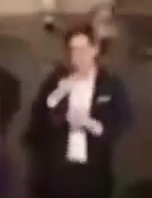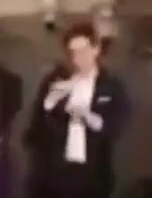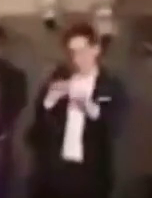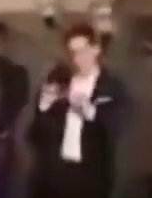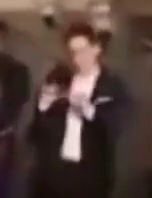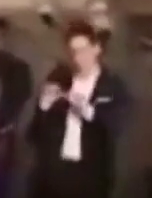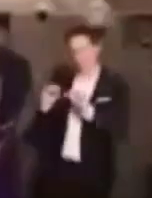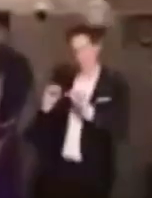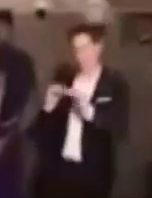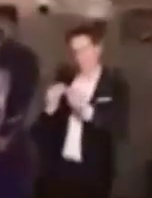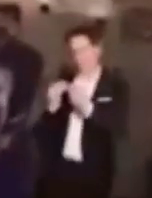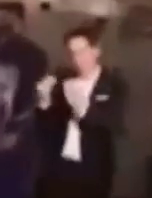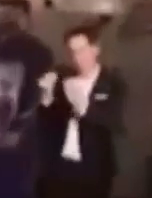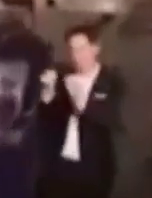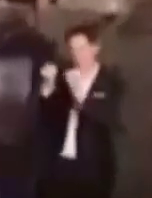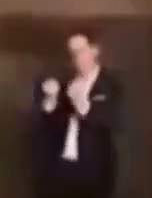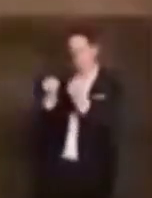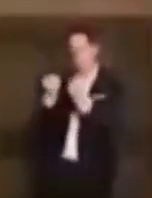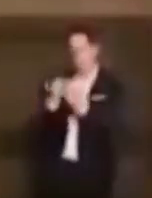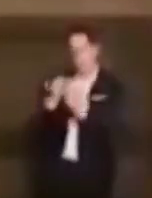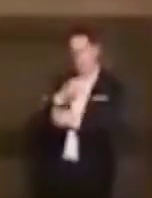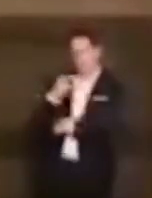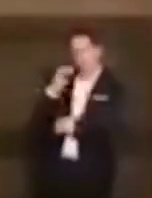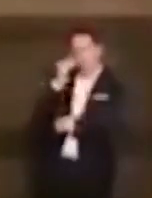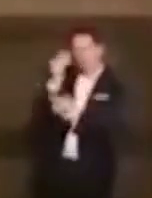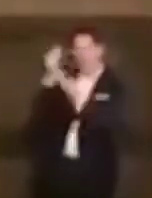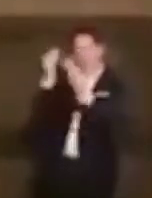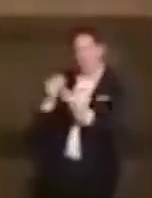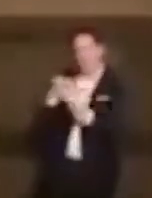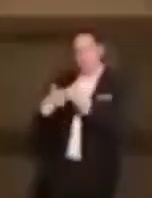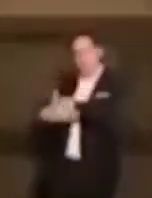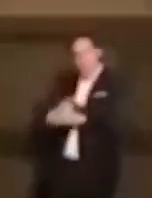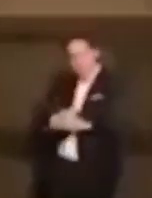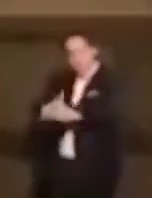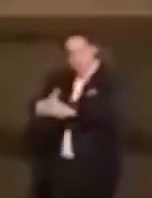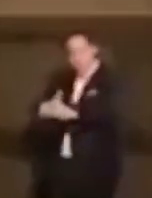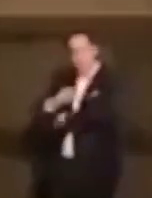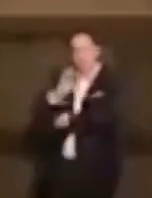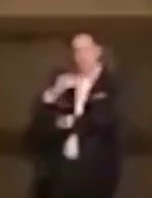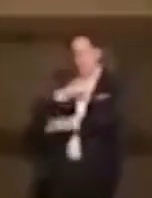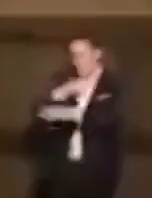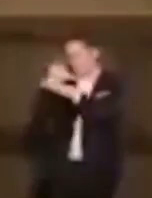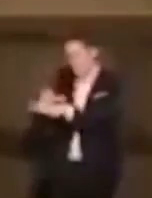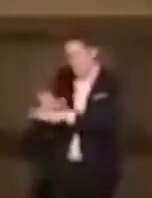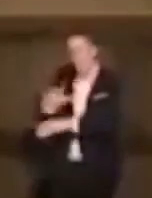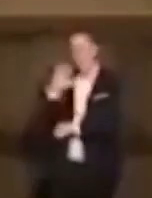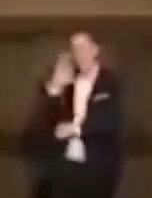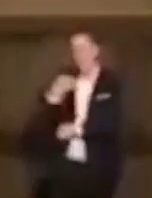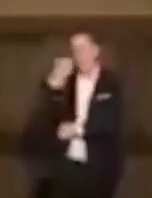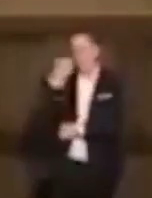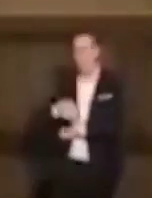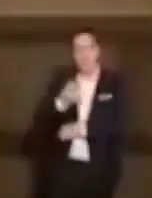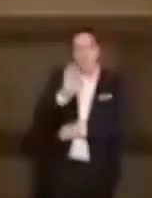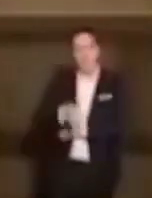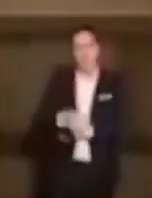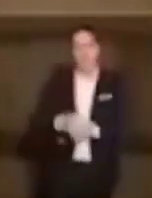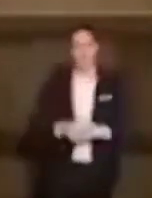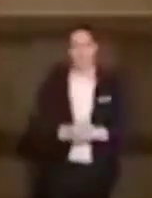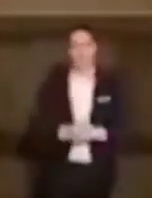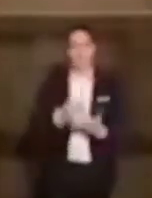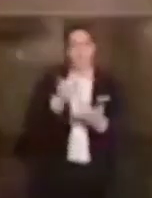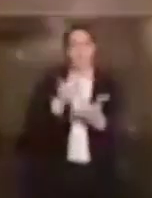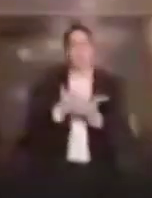آیا می آیید علیه او تظاهرات کنید و شعار بدهید و یا رسول الله